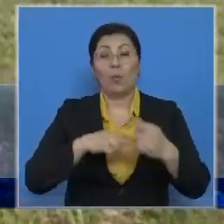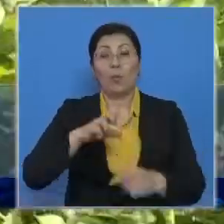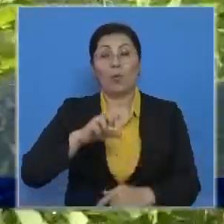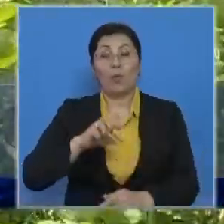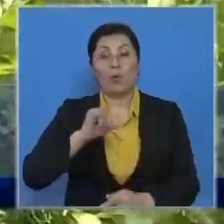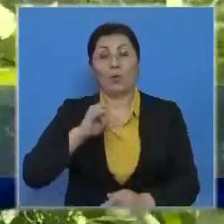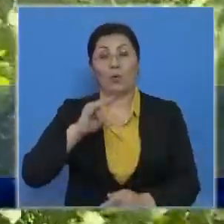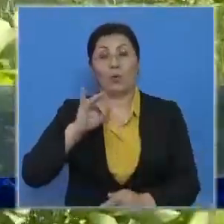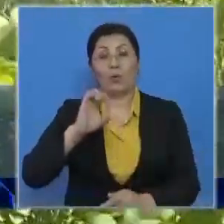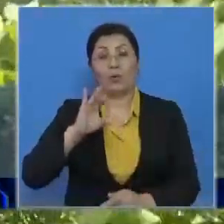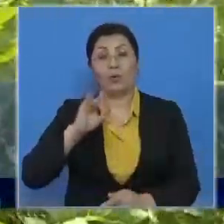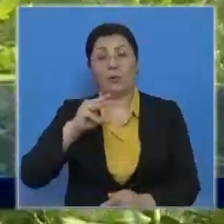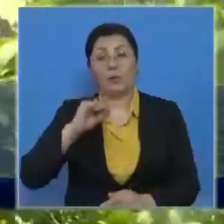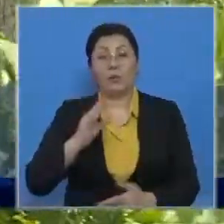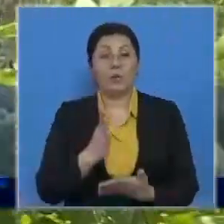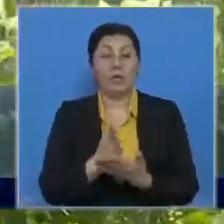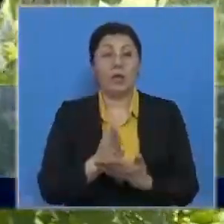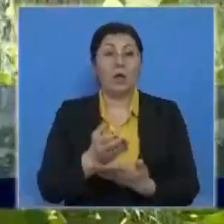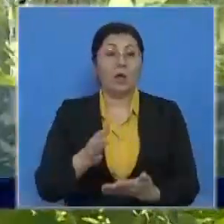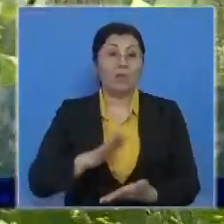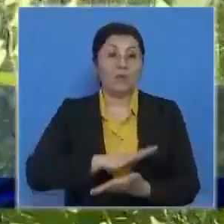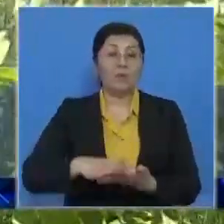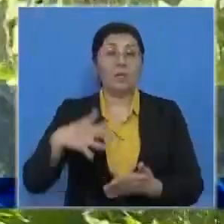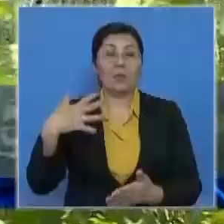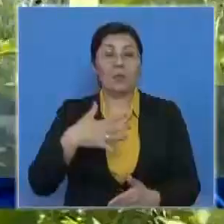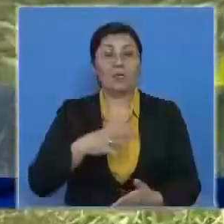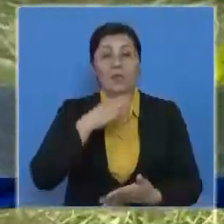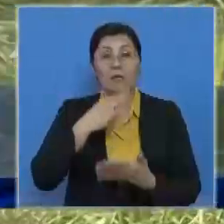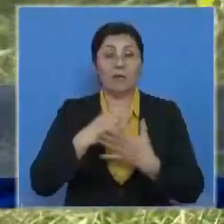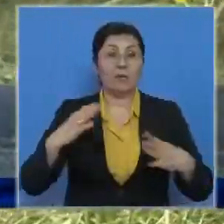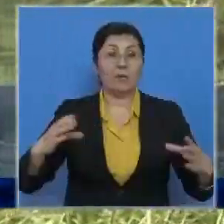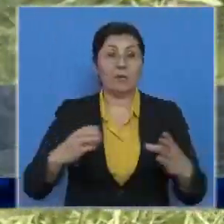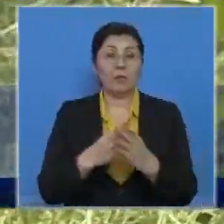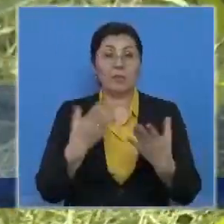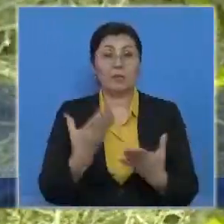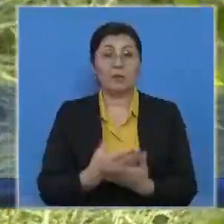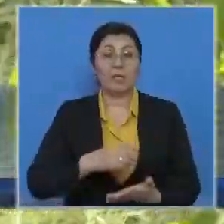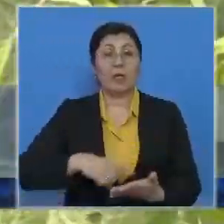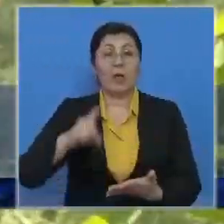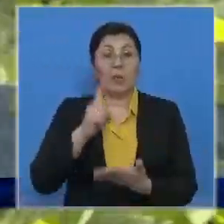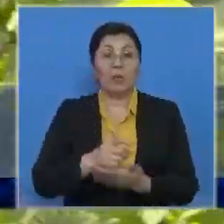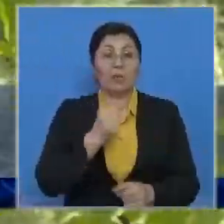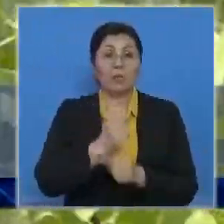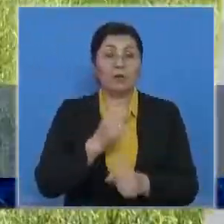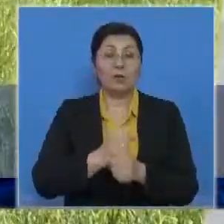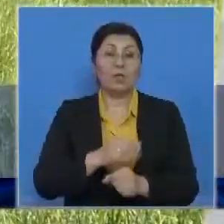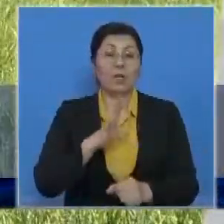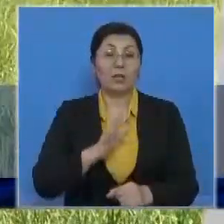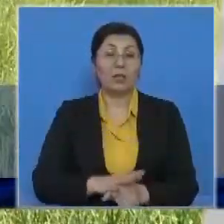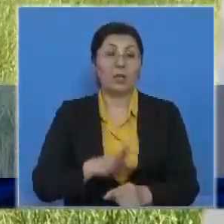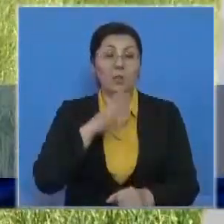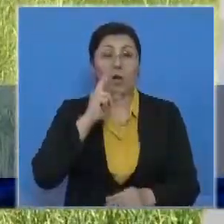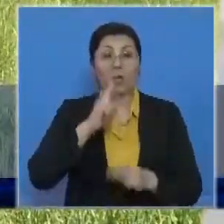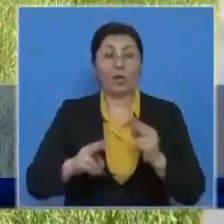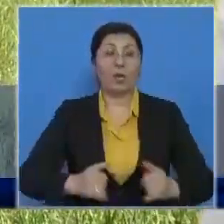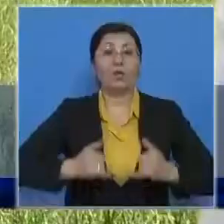аудандары. Сондай ақ белгіленген аумақтың тазалығына 5 мердігер жауапты. Олар міндеттелген жұмысты уақытылы аяқтау үшін